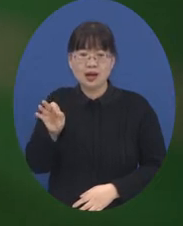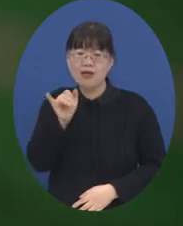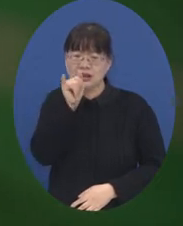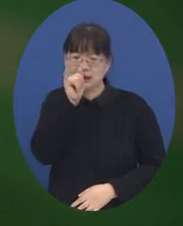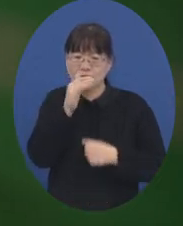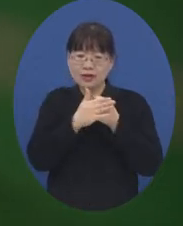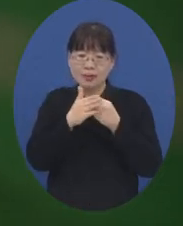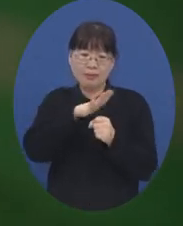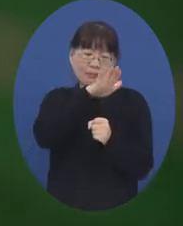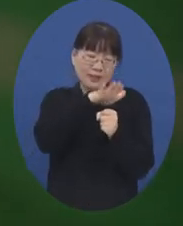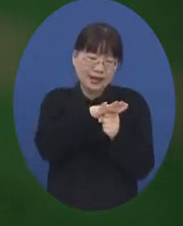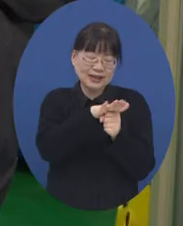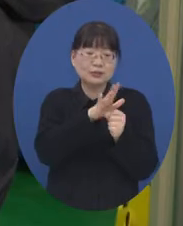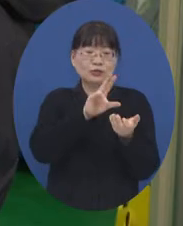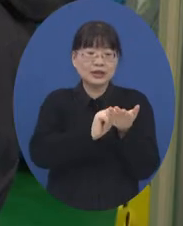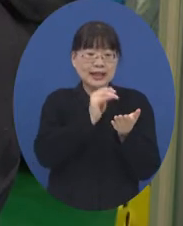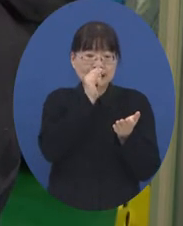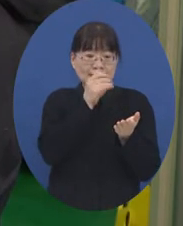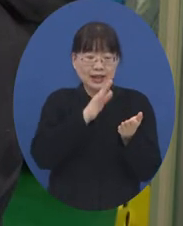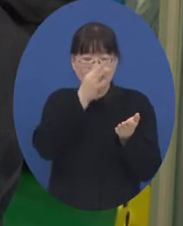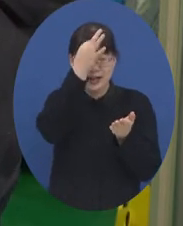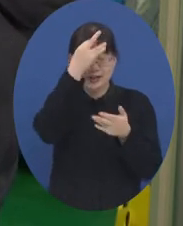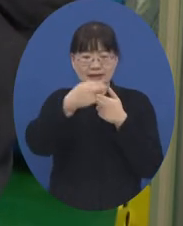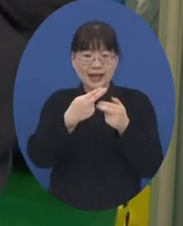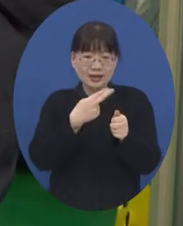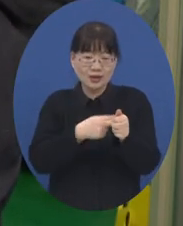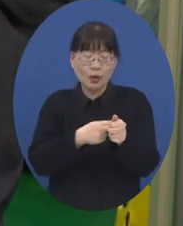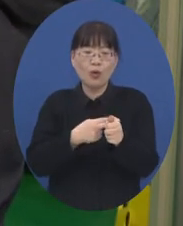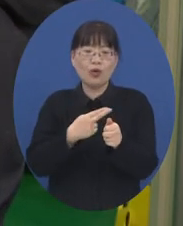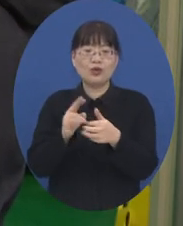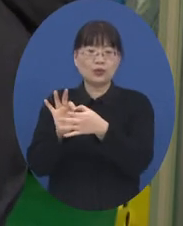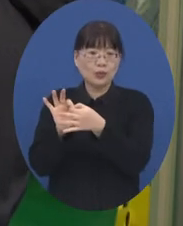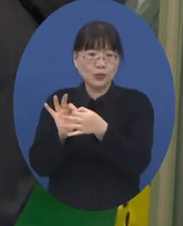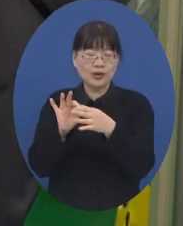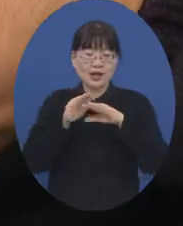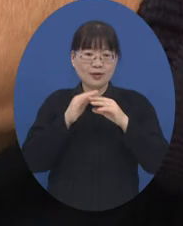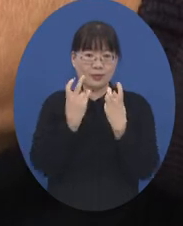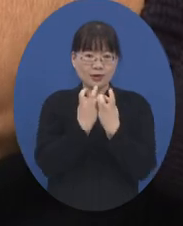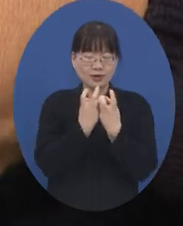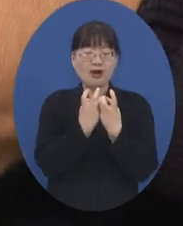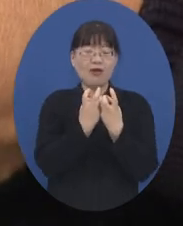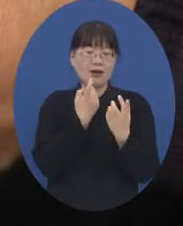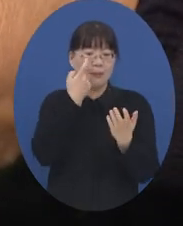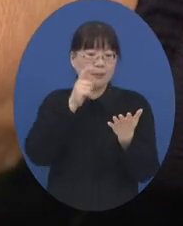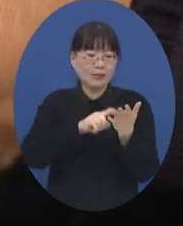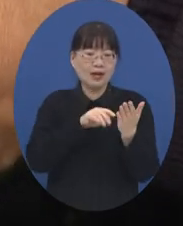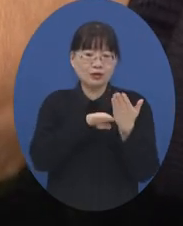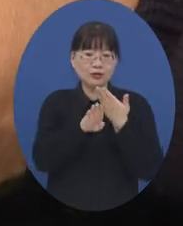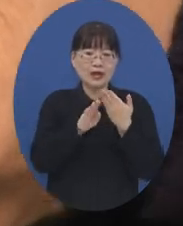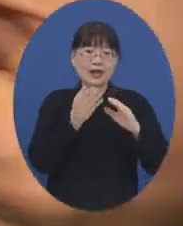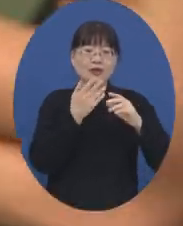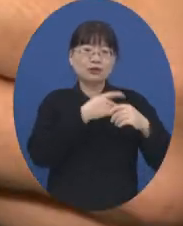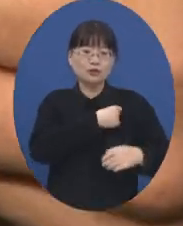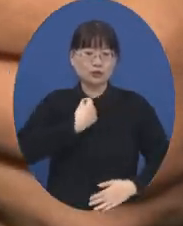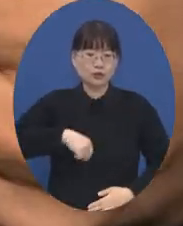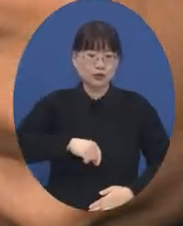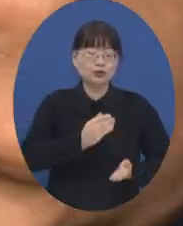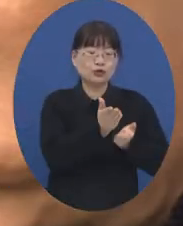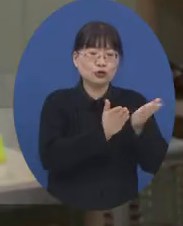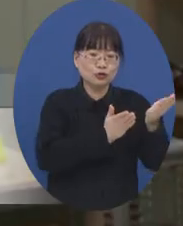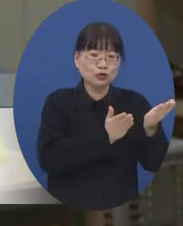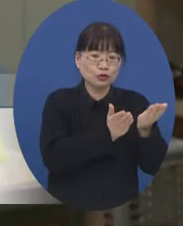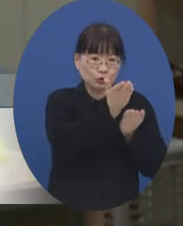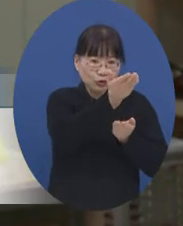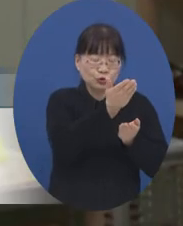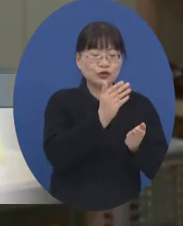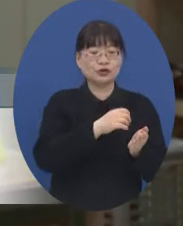있었는데 경기도 기술 작 터인 송 종 황 교수의 도움으로 해결점을 찾고 중국으로 수출까지 성공했습니다 무엇이